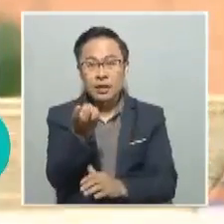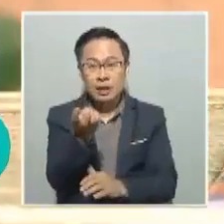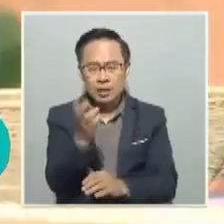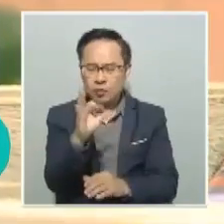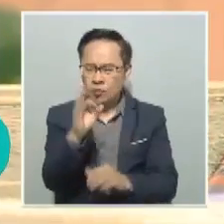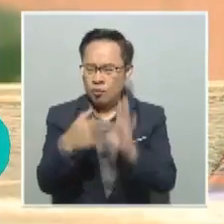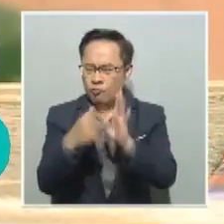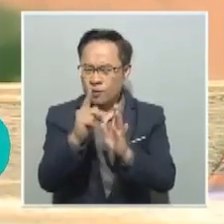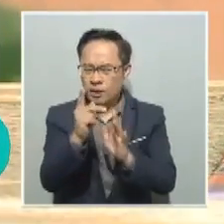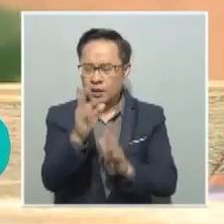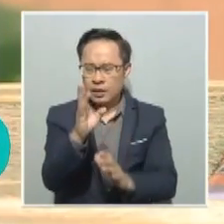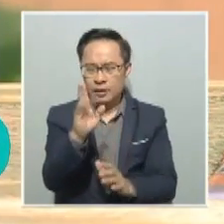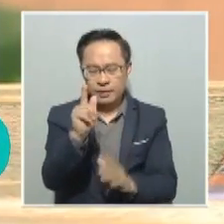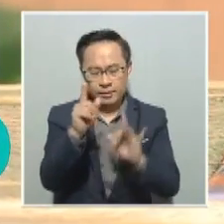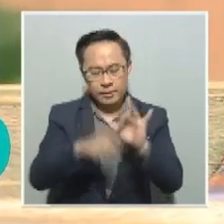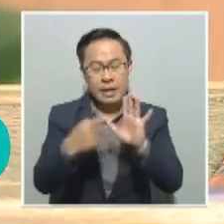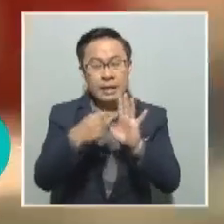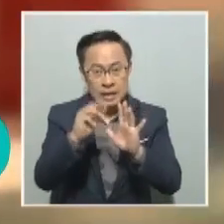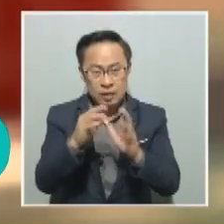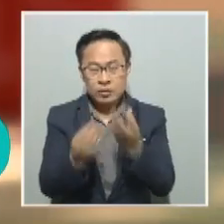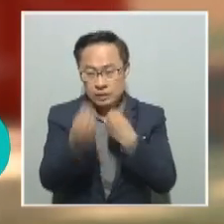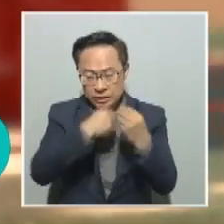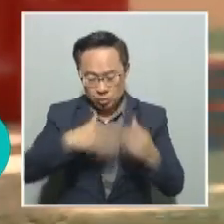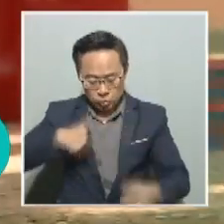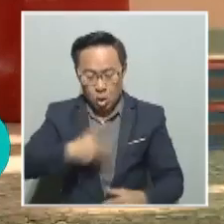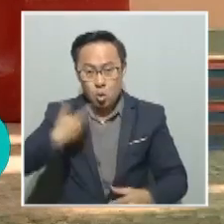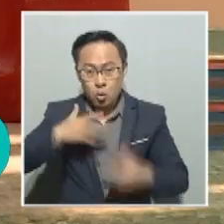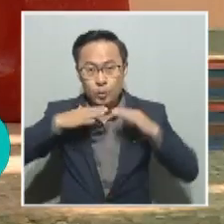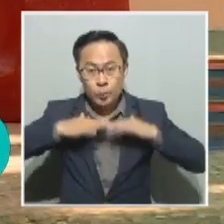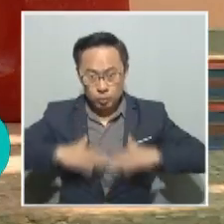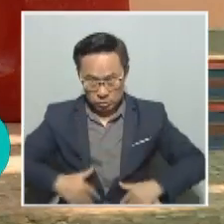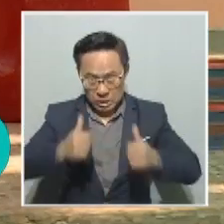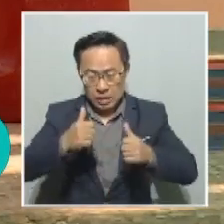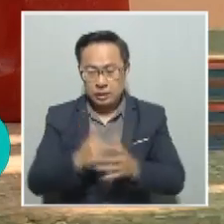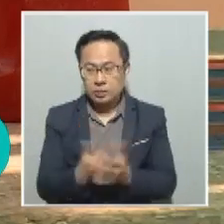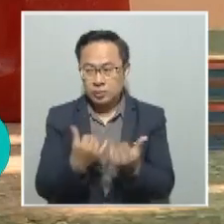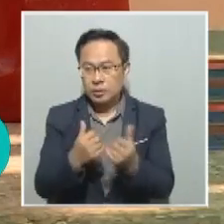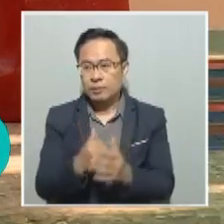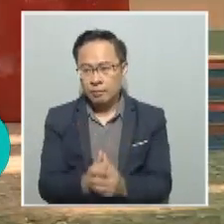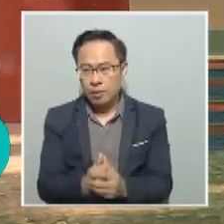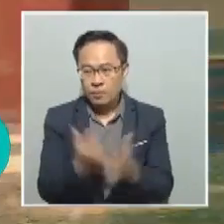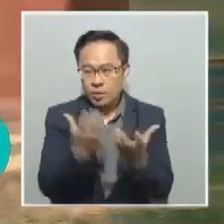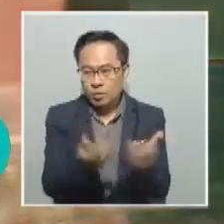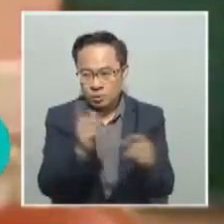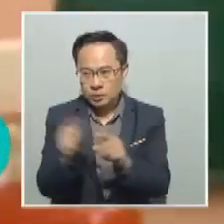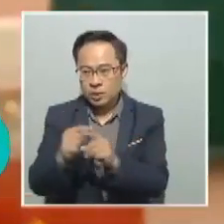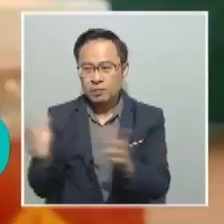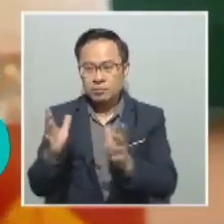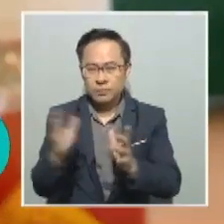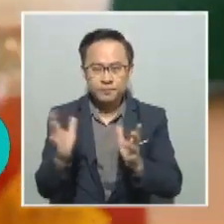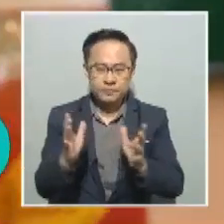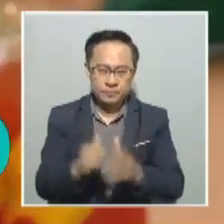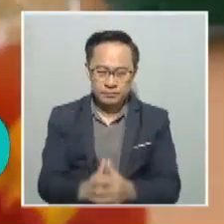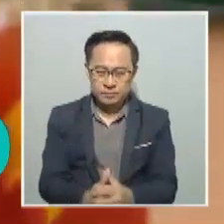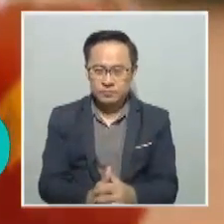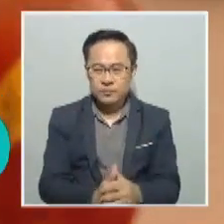ราะฉะนั้นแล้วเนี่ยเวลาคุณทานเข้าไปเนี่ยมันก็จะแก้ร้อนในได้ดียิ่งอากาศร้อนๆแบบนี้ยิ่งทานยิ่งชื่นใจ โอ้ดูผลิตภัณฑ์เขานะฮะมาเพียบม